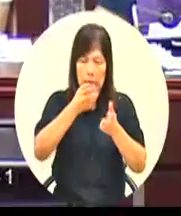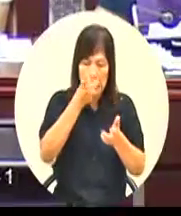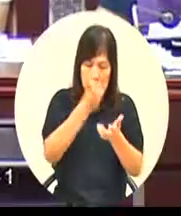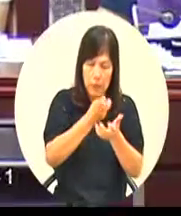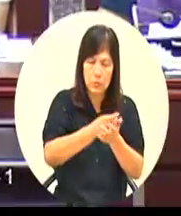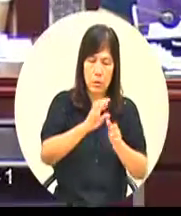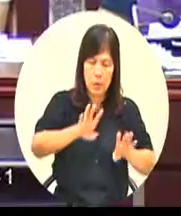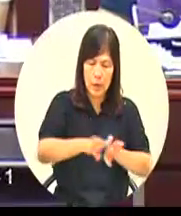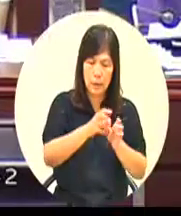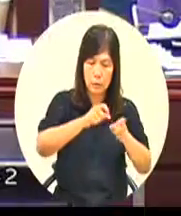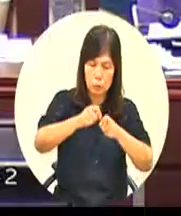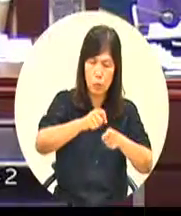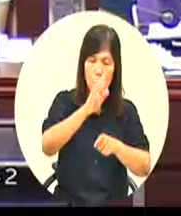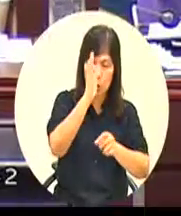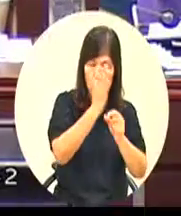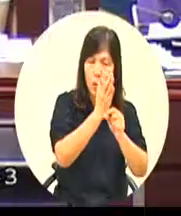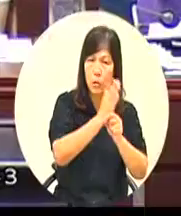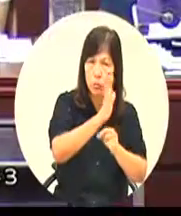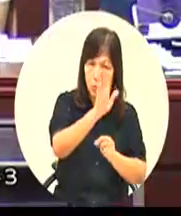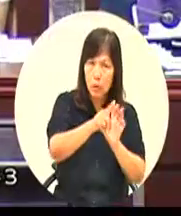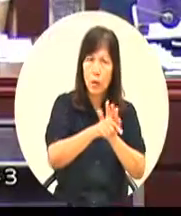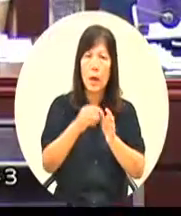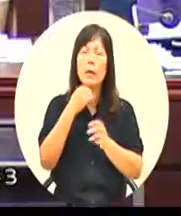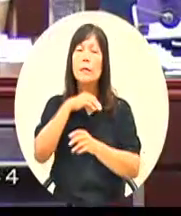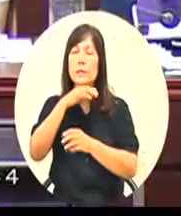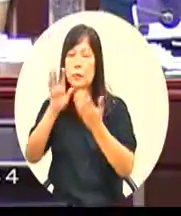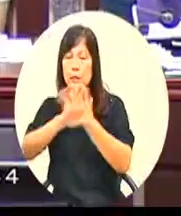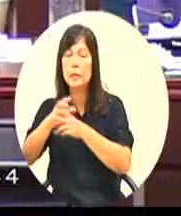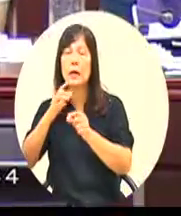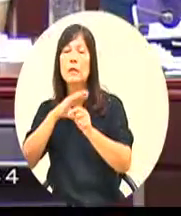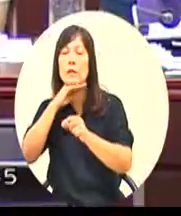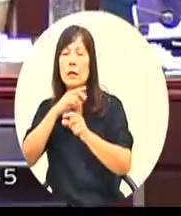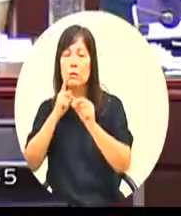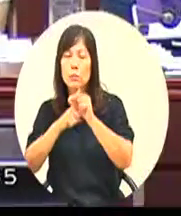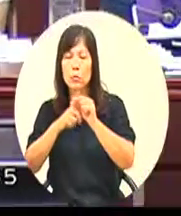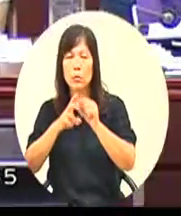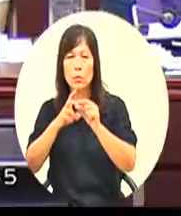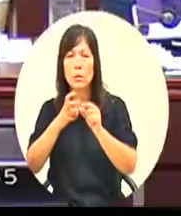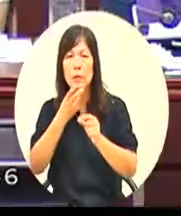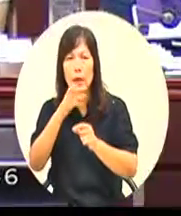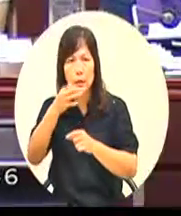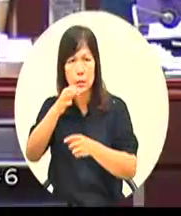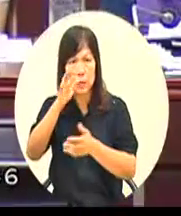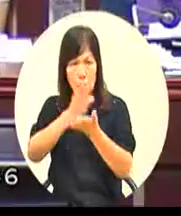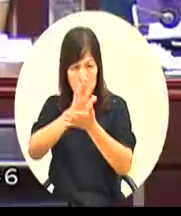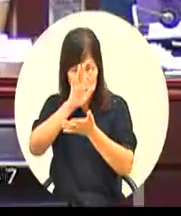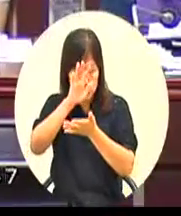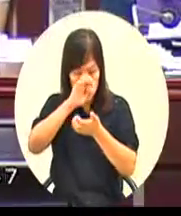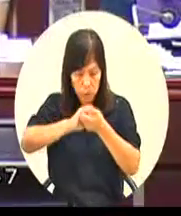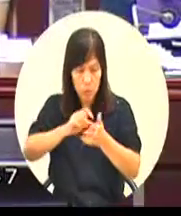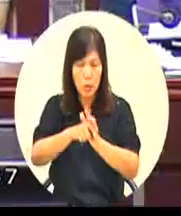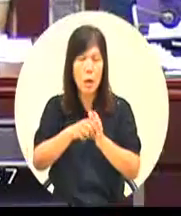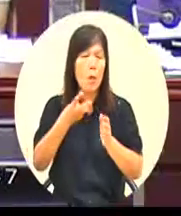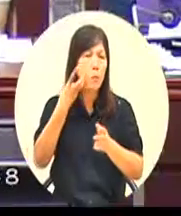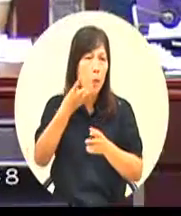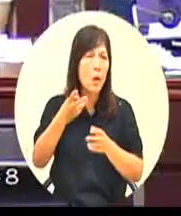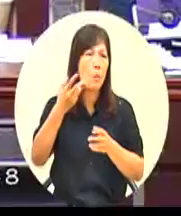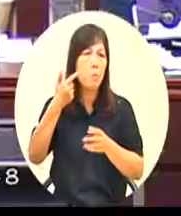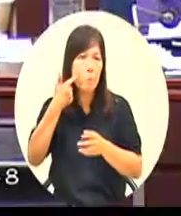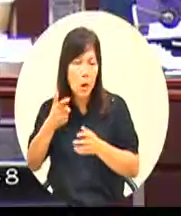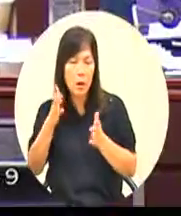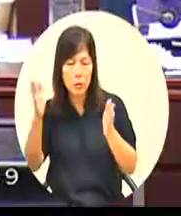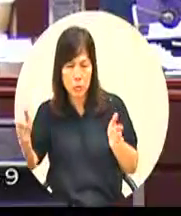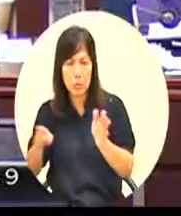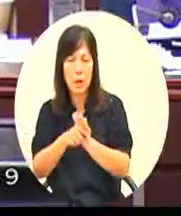经开始规划设计了，那其他等中央核定经费呢，我们希望尽快在3到6个月之间要把它全部完